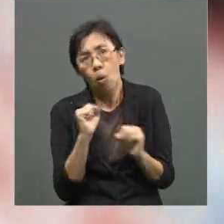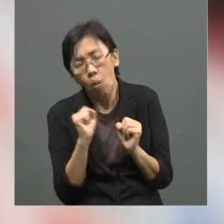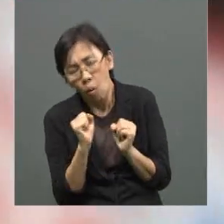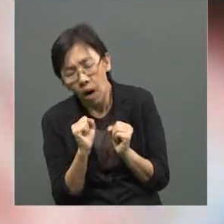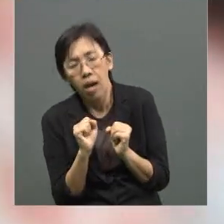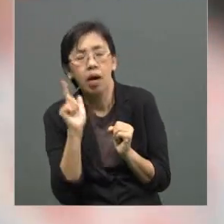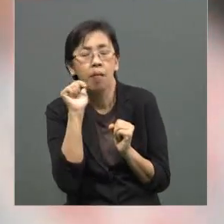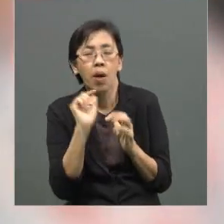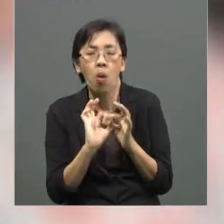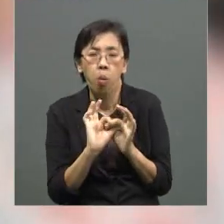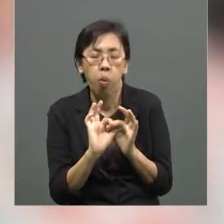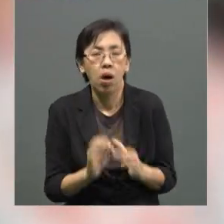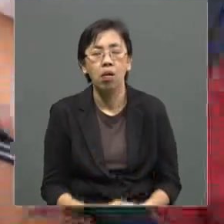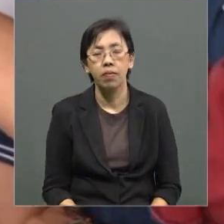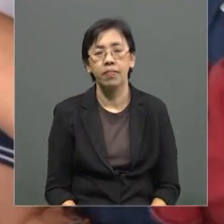แม่ดูครับ